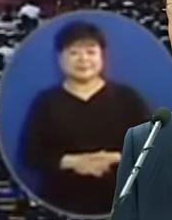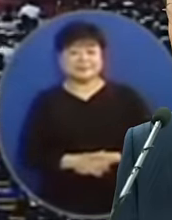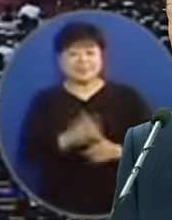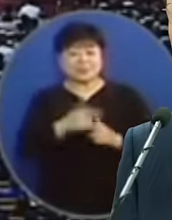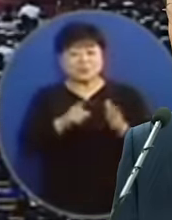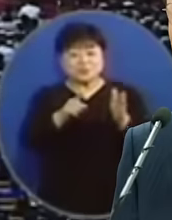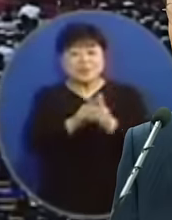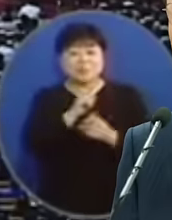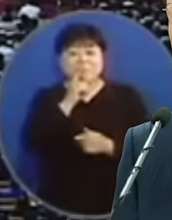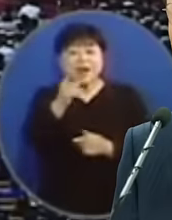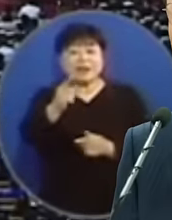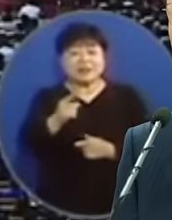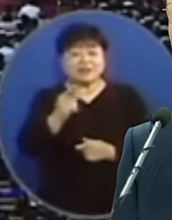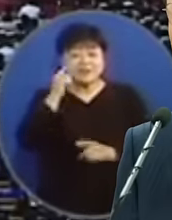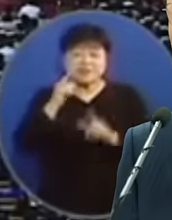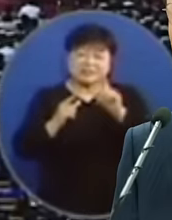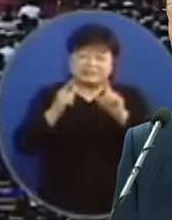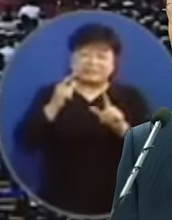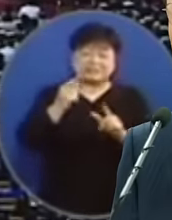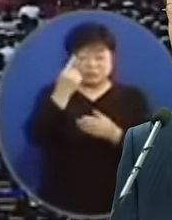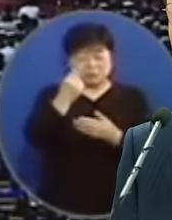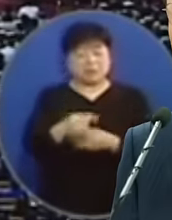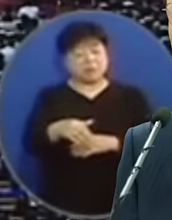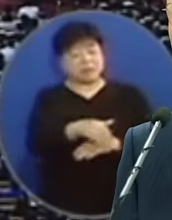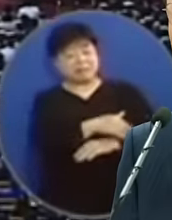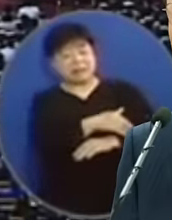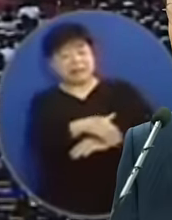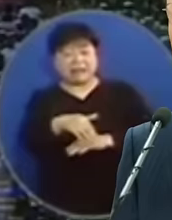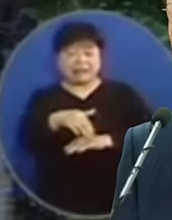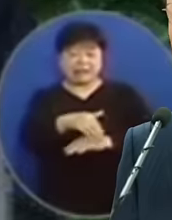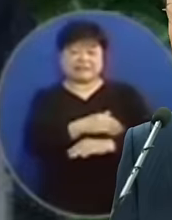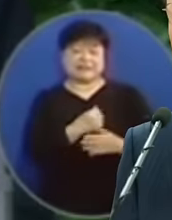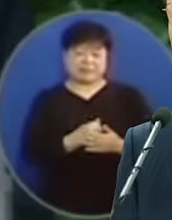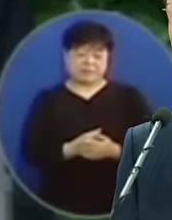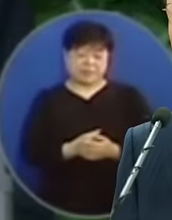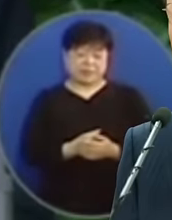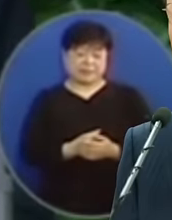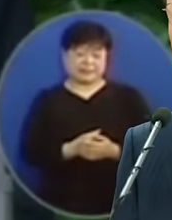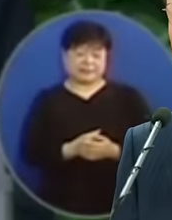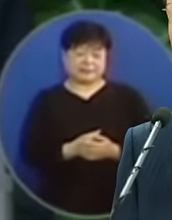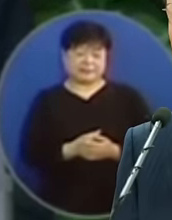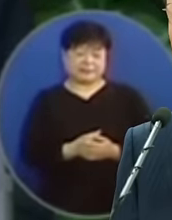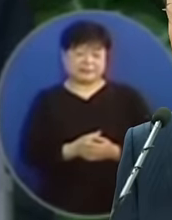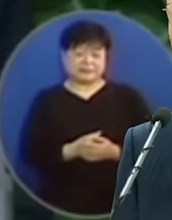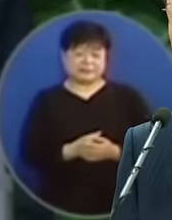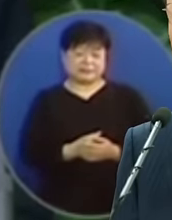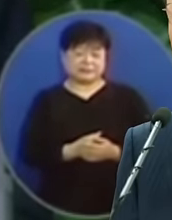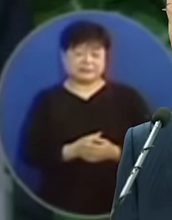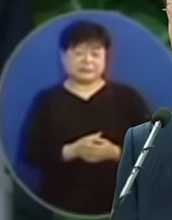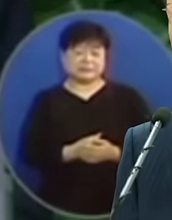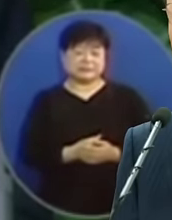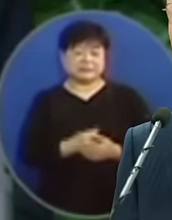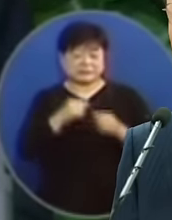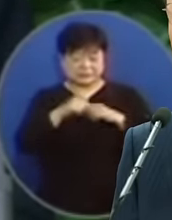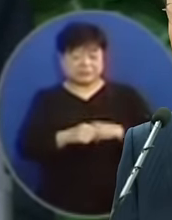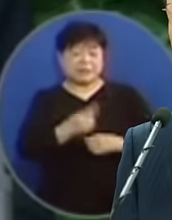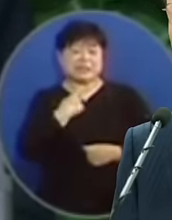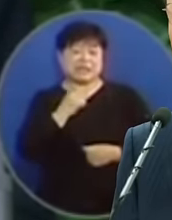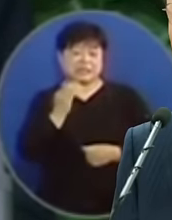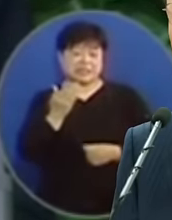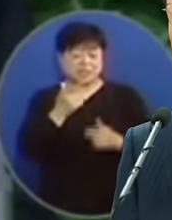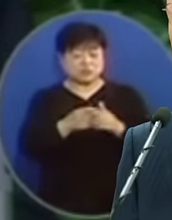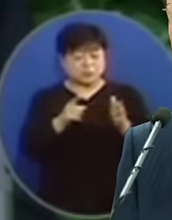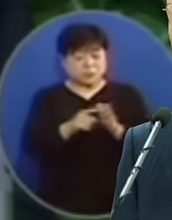예수를 믿는다고 해도 교회 형식과 의식적으로 와서 왔다 갔다 하고 그래서 낭패와 실망을 당하는 것입니다. 우리 예수 믿는